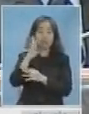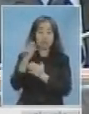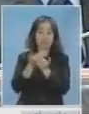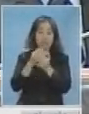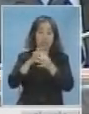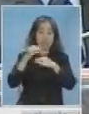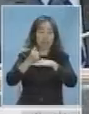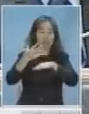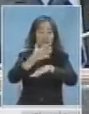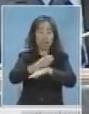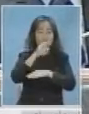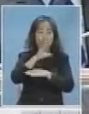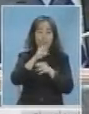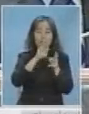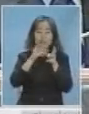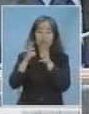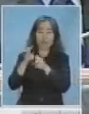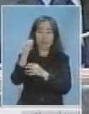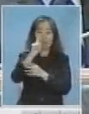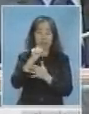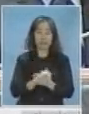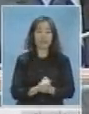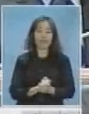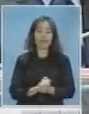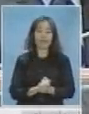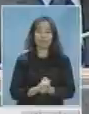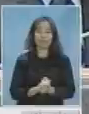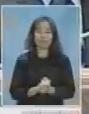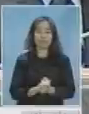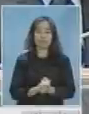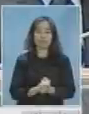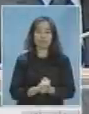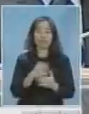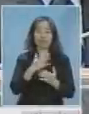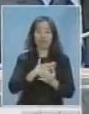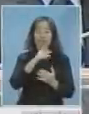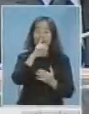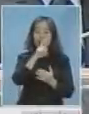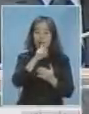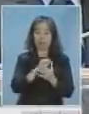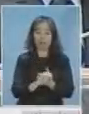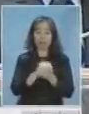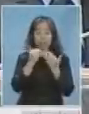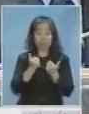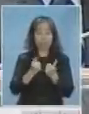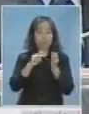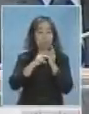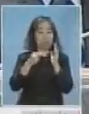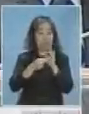างระบบงบประมาณของประเทศจะเป็นอย่างไรผมถามว่าสิ่งเหล่านี้คือการรักษาวินั